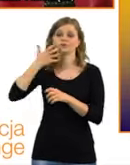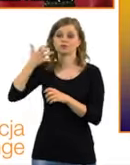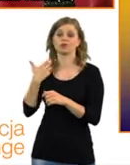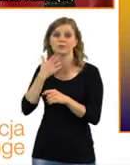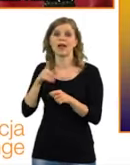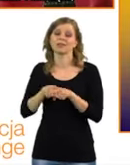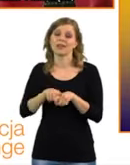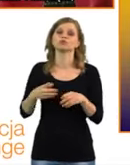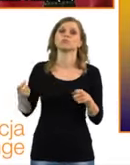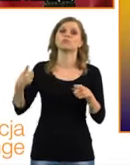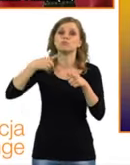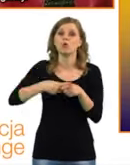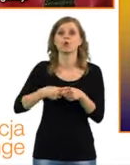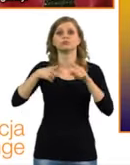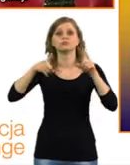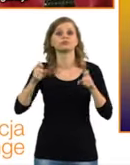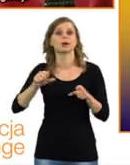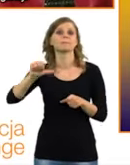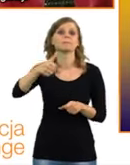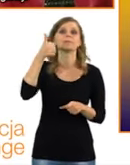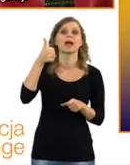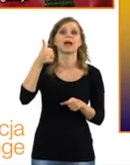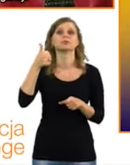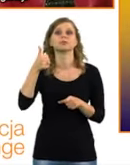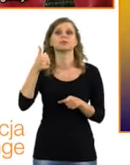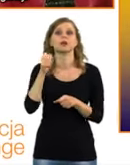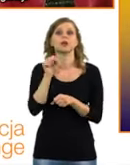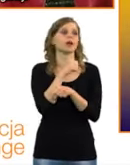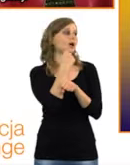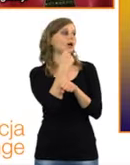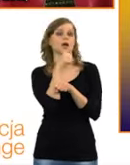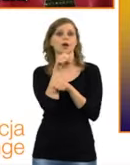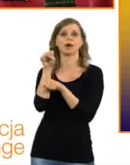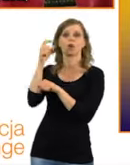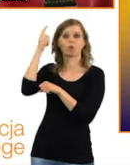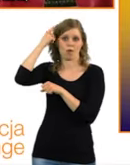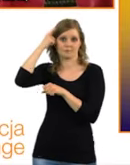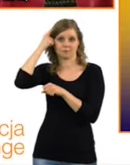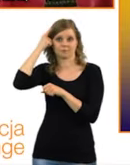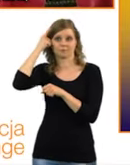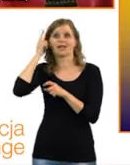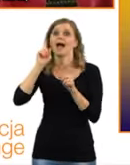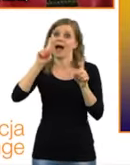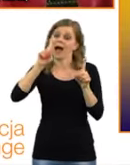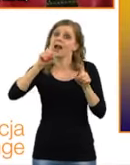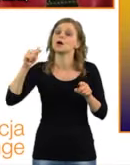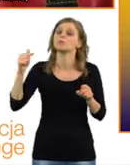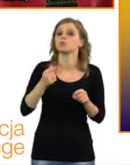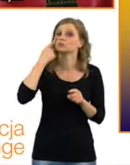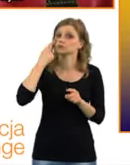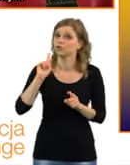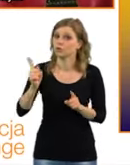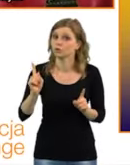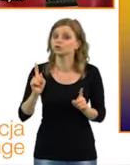a przed ukończeniem 4 miesiąca zaczynają pojawiać się pierwsze skręty głowy. Natomiast trzeba zwrócić na